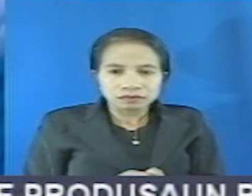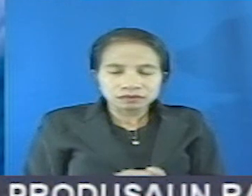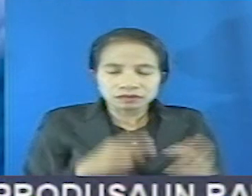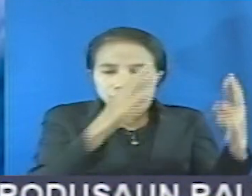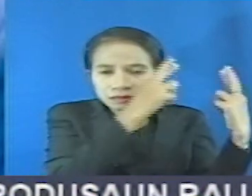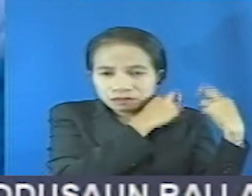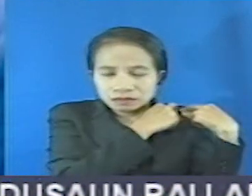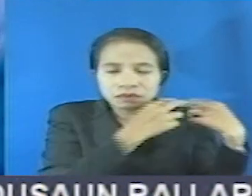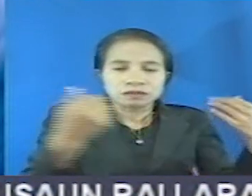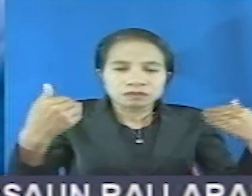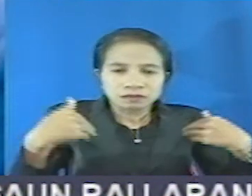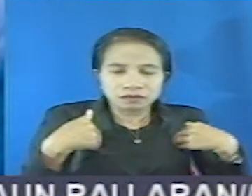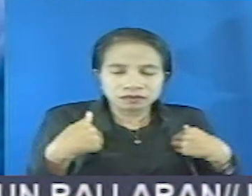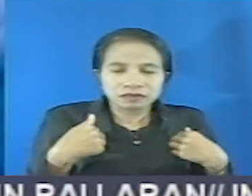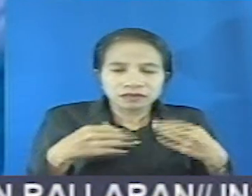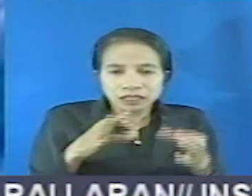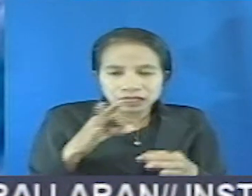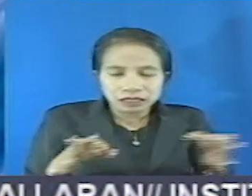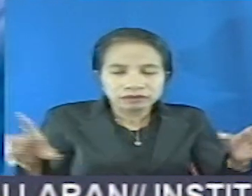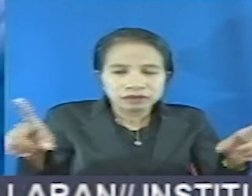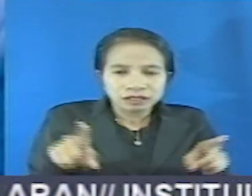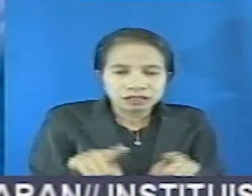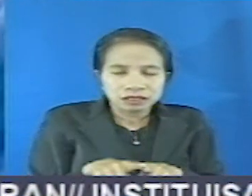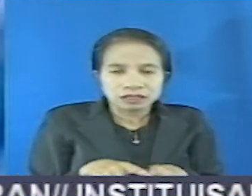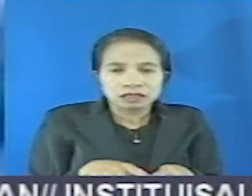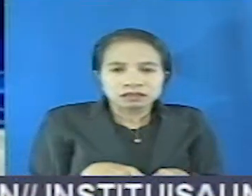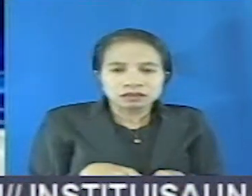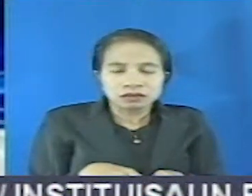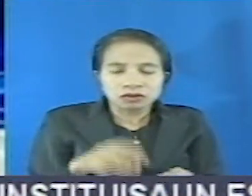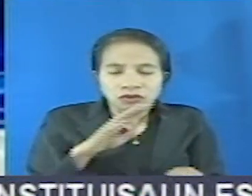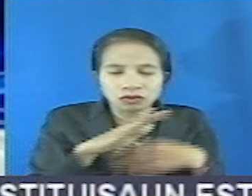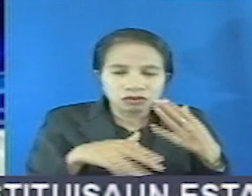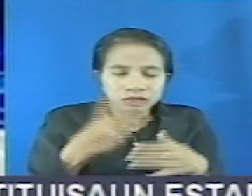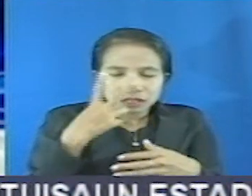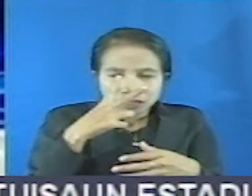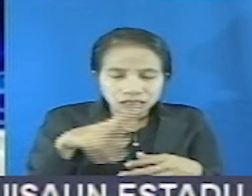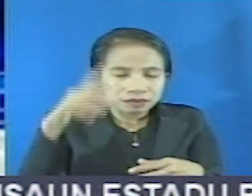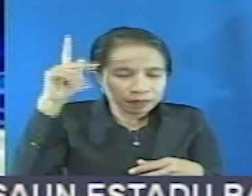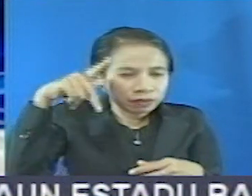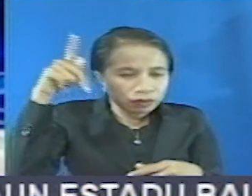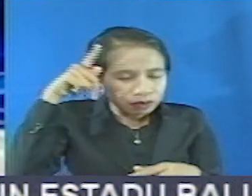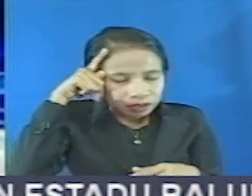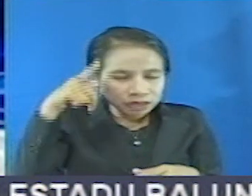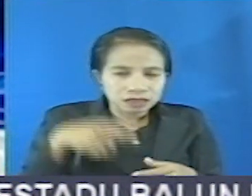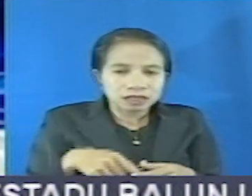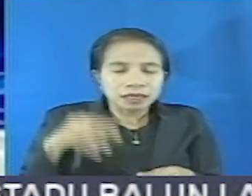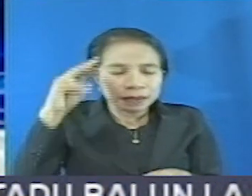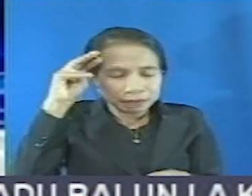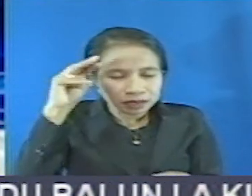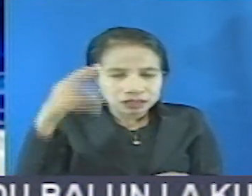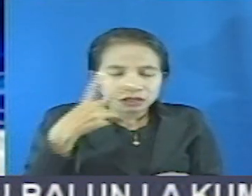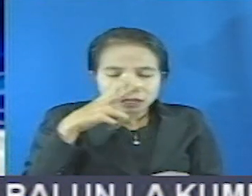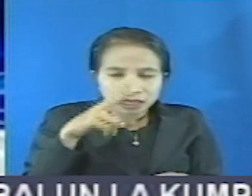makai iya maski ini hanesan portanto ita hareba asunto sira politika nene ministeru nene hareba asunto